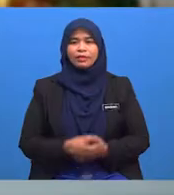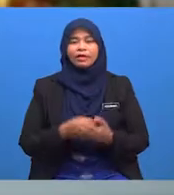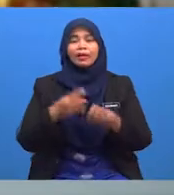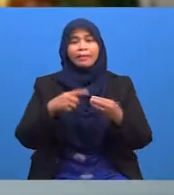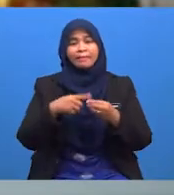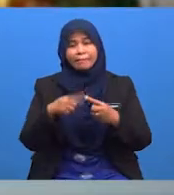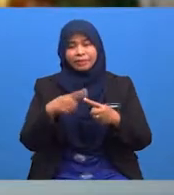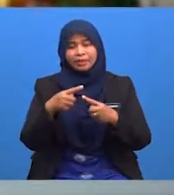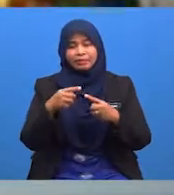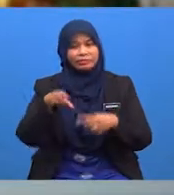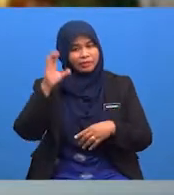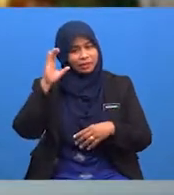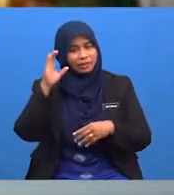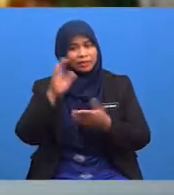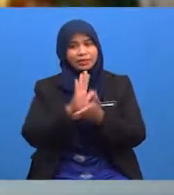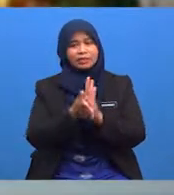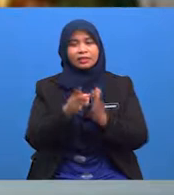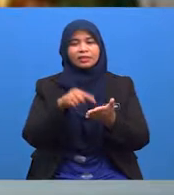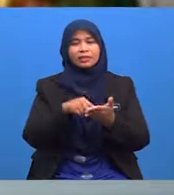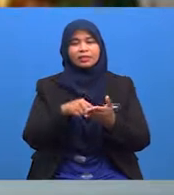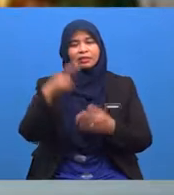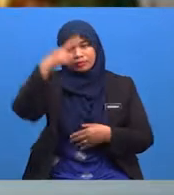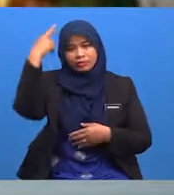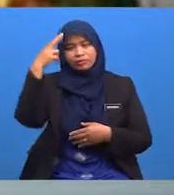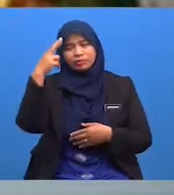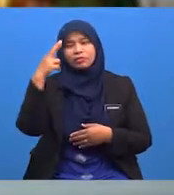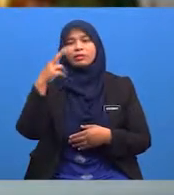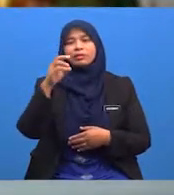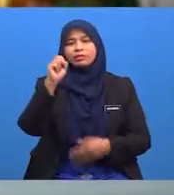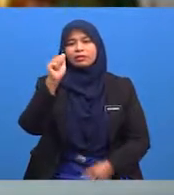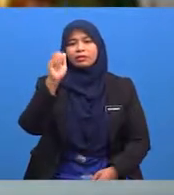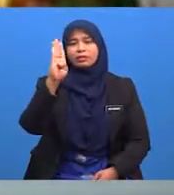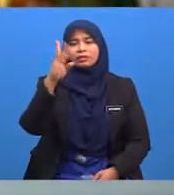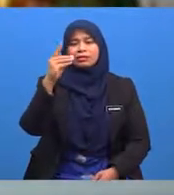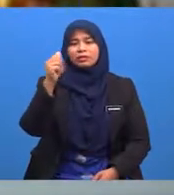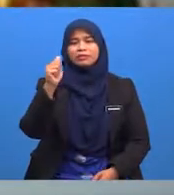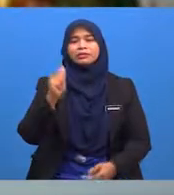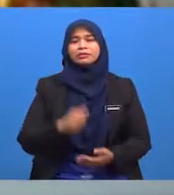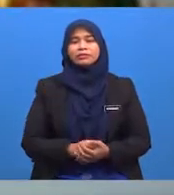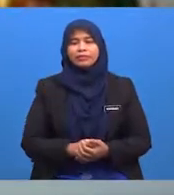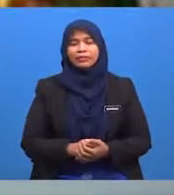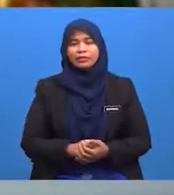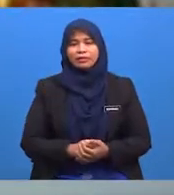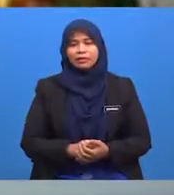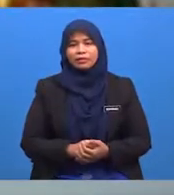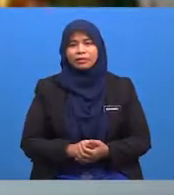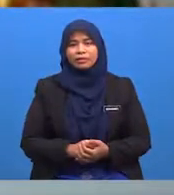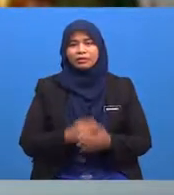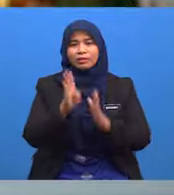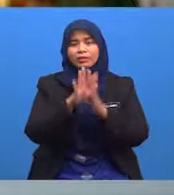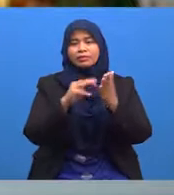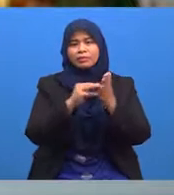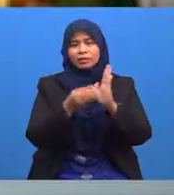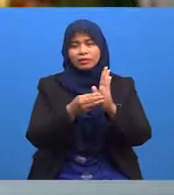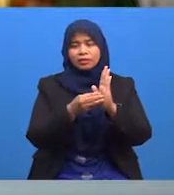Apabila mendengar kejadian ini, Rasulullah bersabda seperti mana diriwayatkan oleh Jabir yang